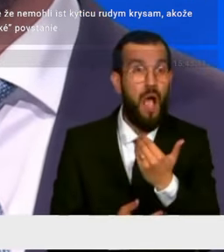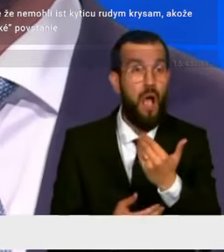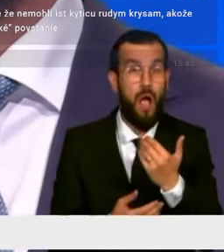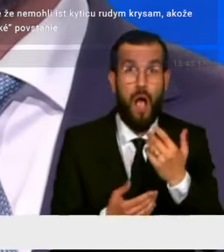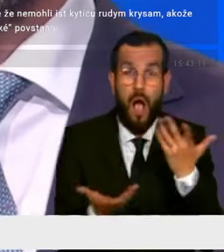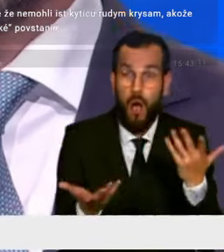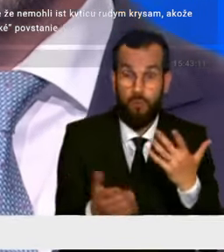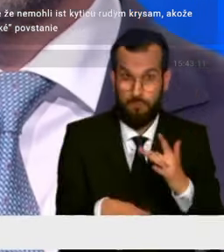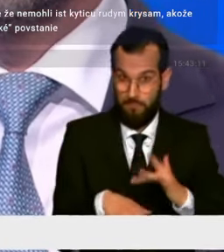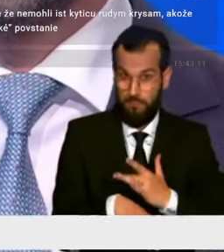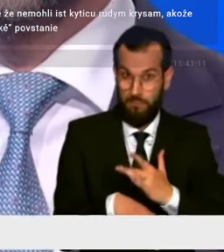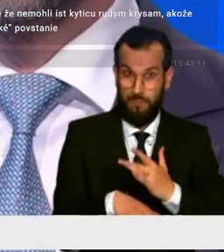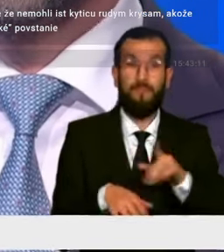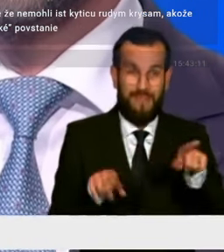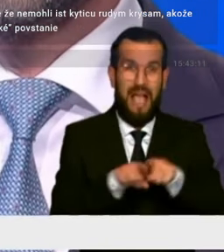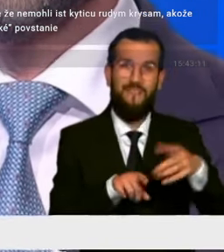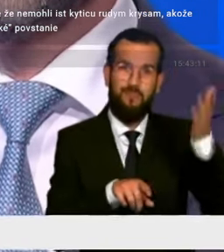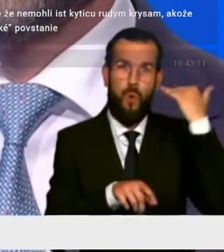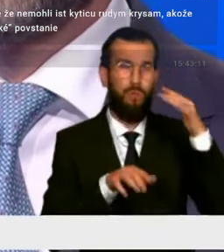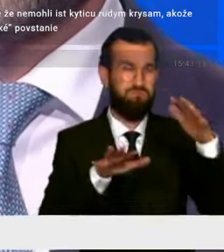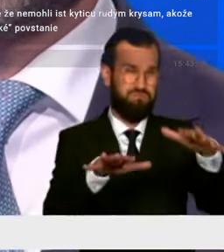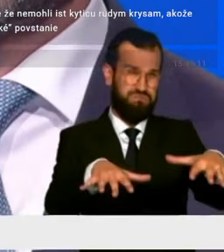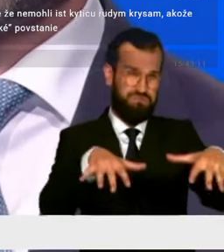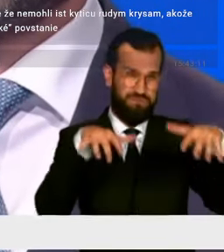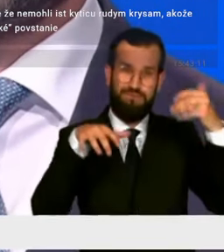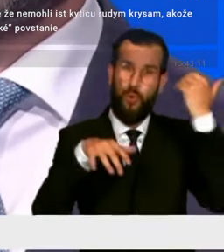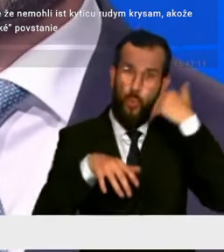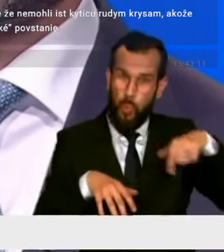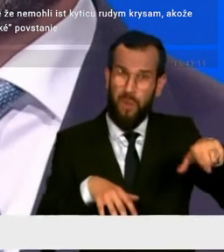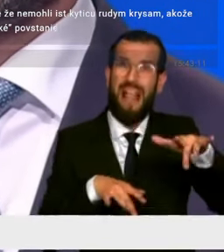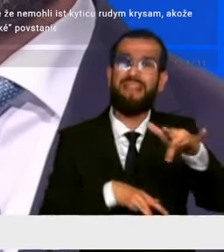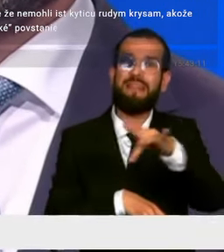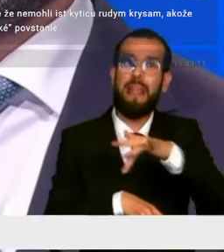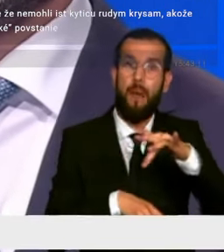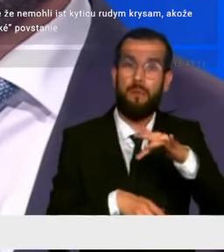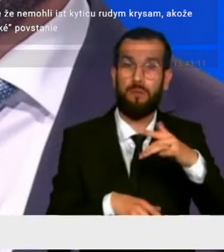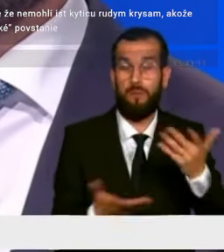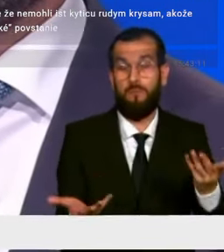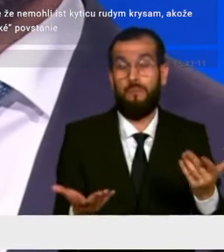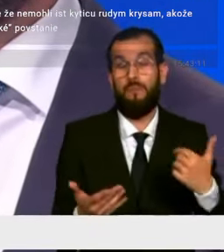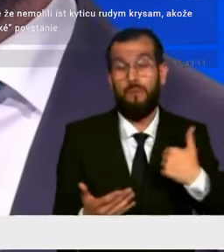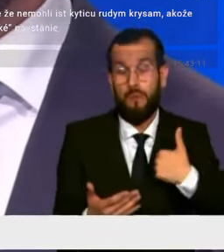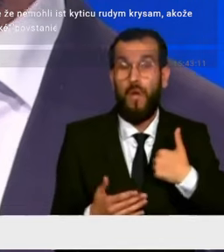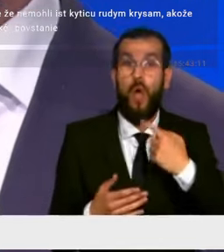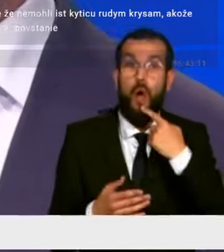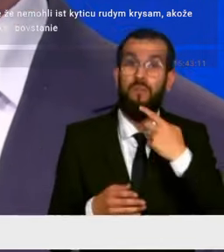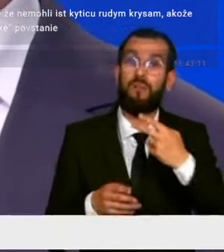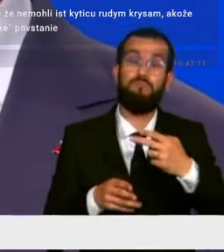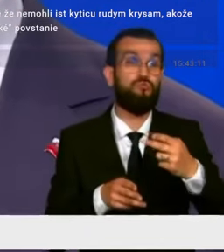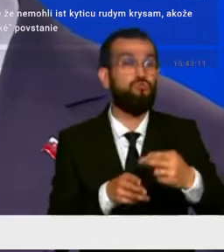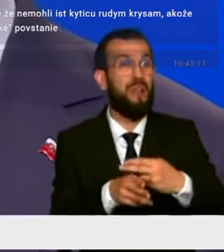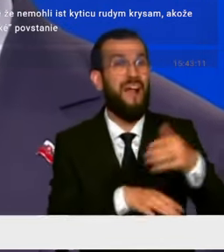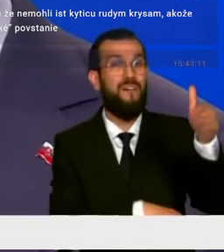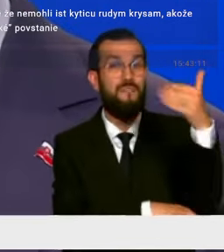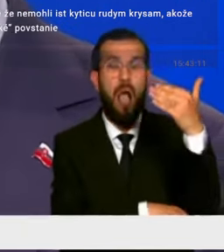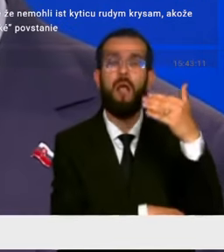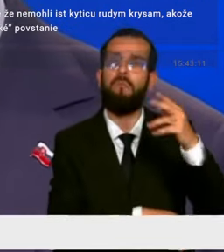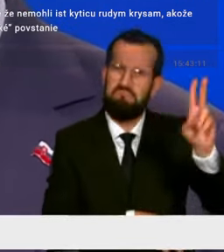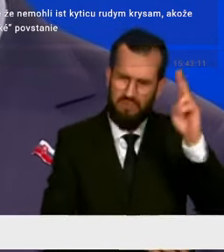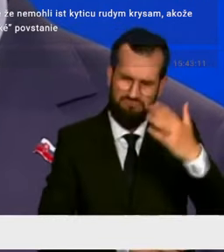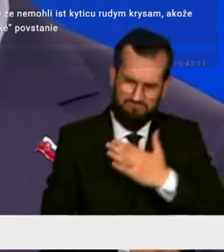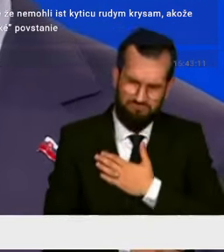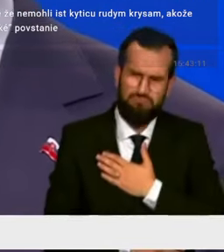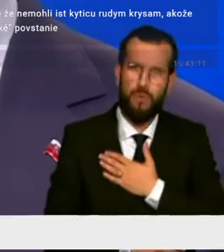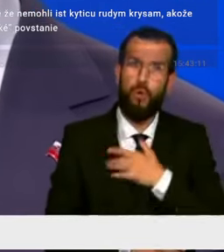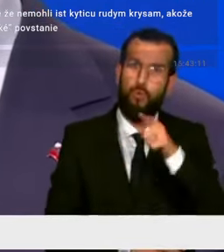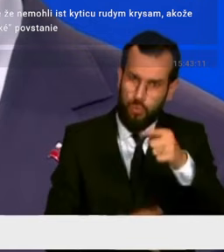eh aj teraz sa vraciam z jedného bolo veľmi plné sa odrazu k tej našej krásnej eh štátnej vlajke hlásia Ja si myslím že